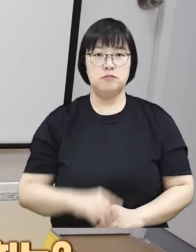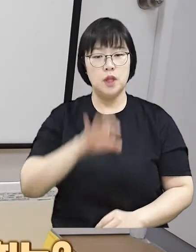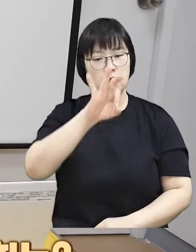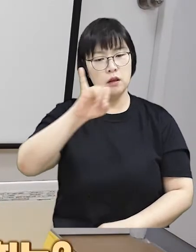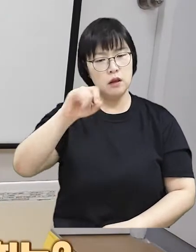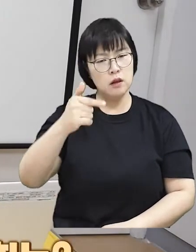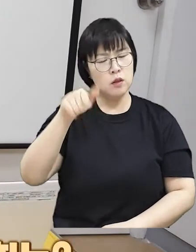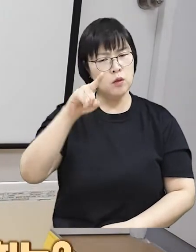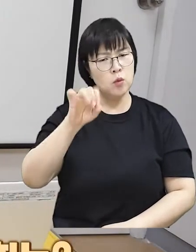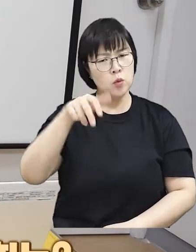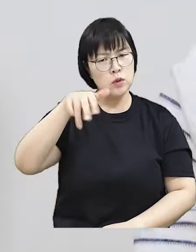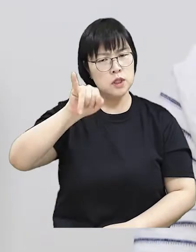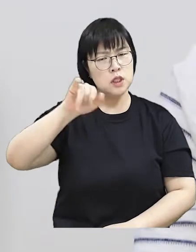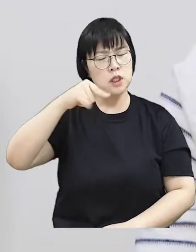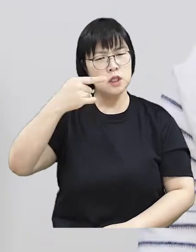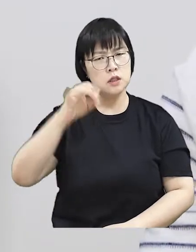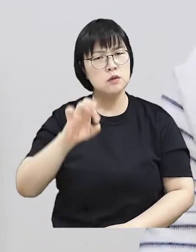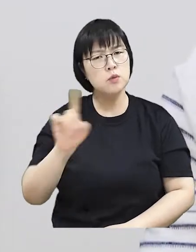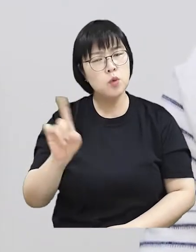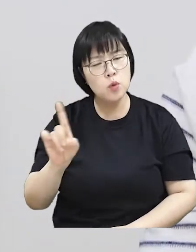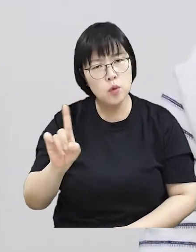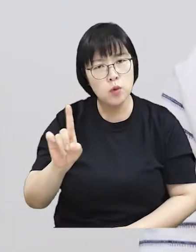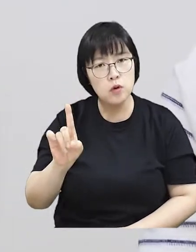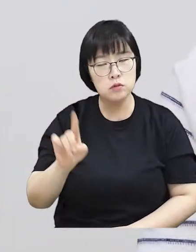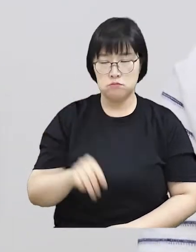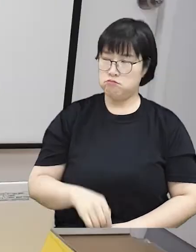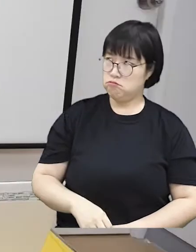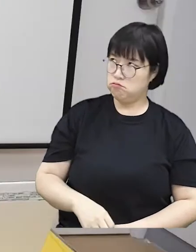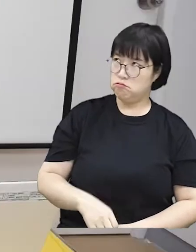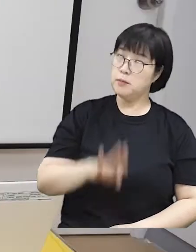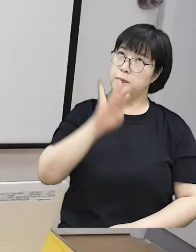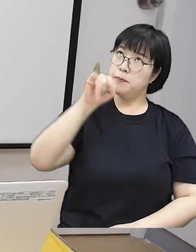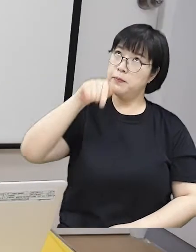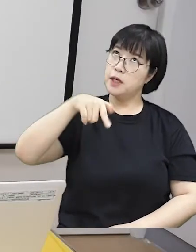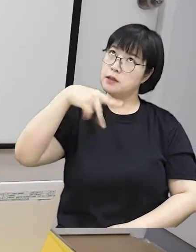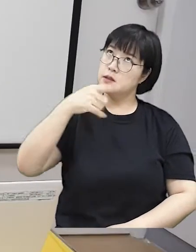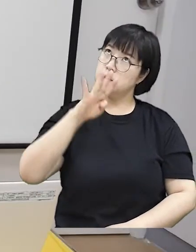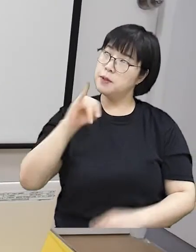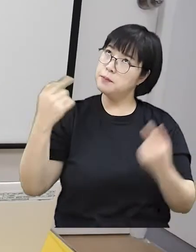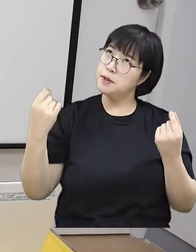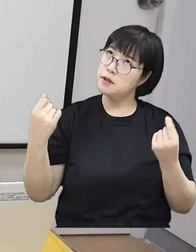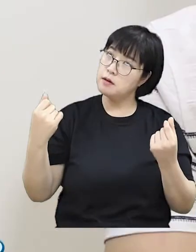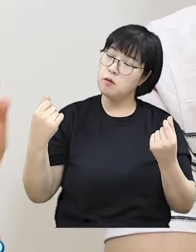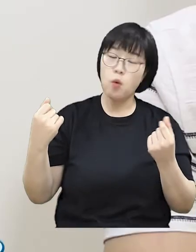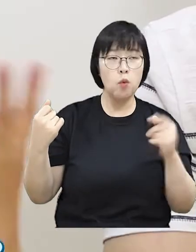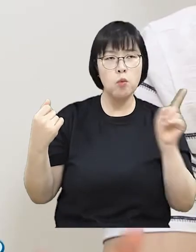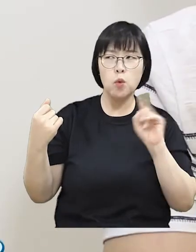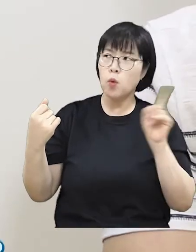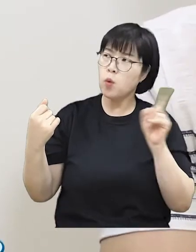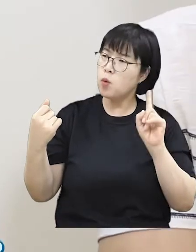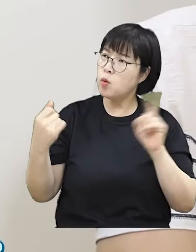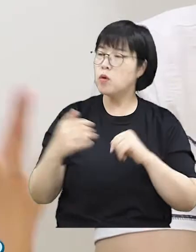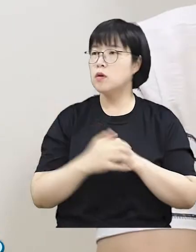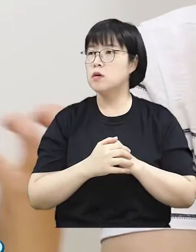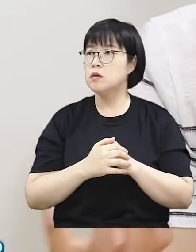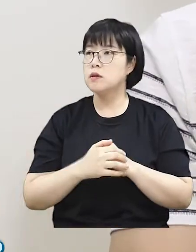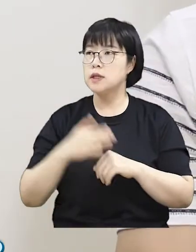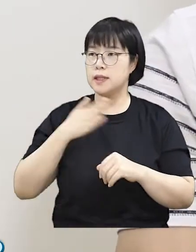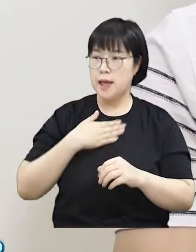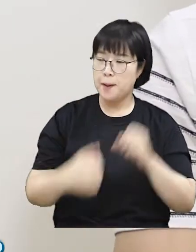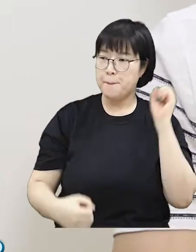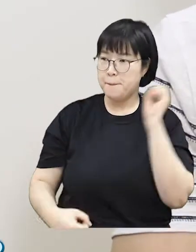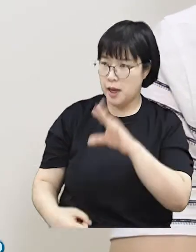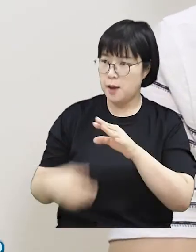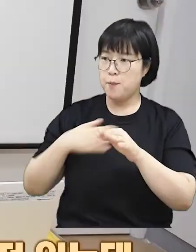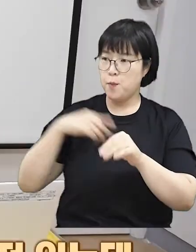뭔지 아나요? 우리 제이는? 빅스비 같은 거요. 빅스비? 빅스비가 뭘까요? 말하면 뭔가를